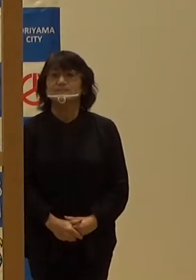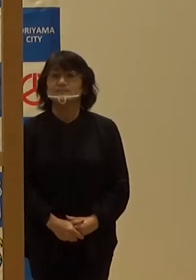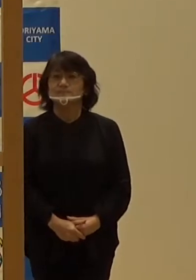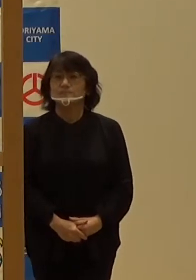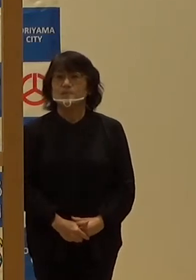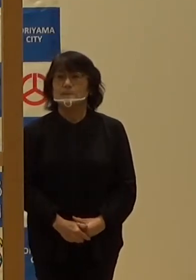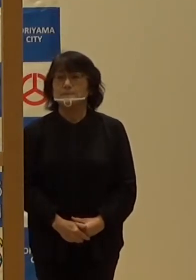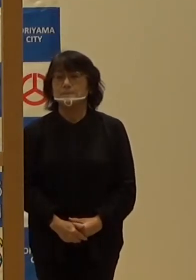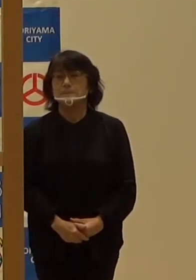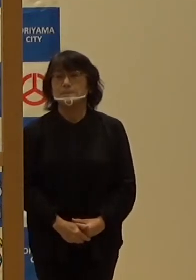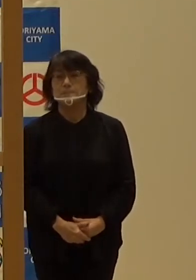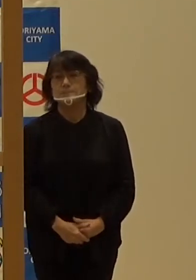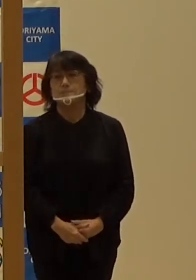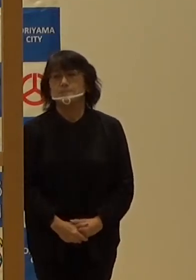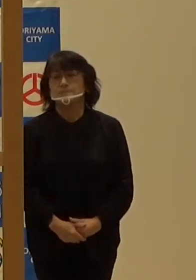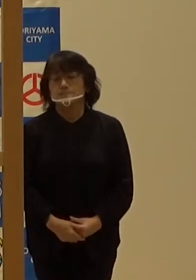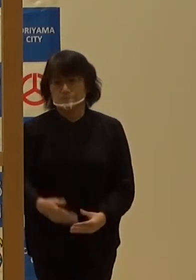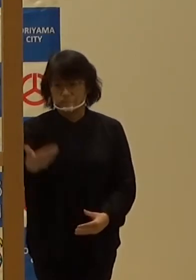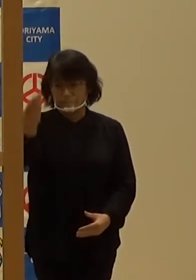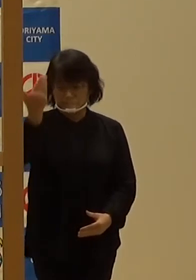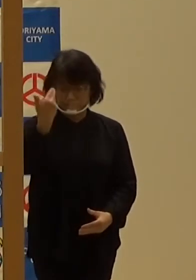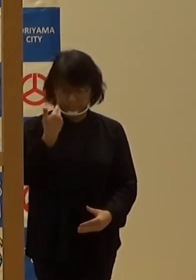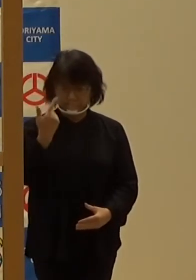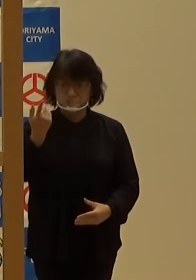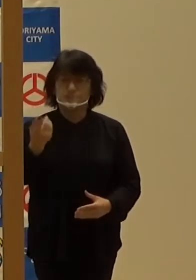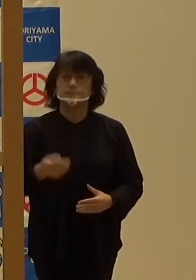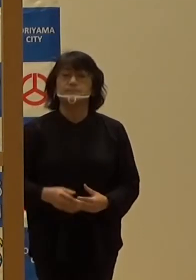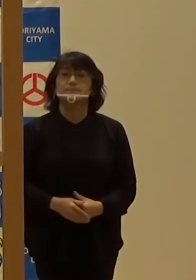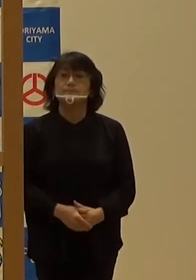マイクお持ちいたします。